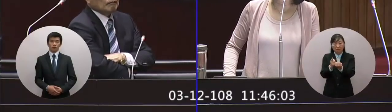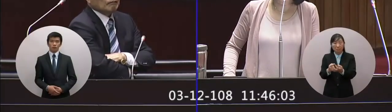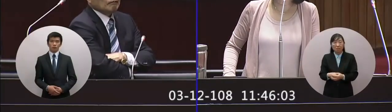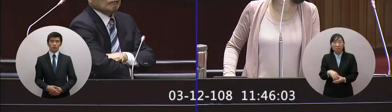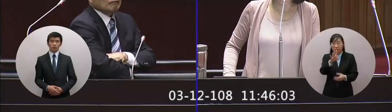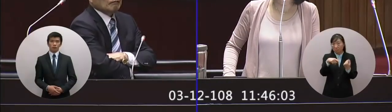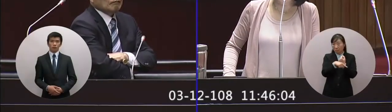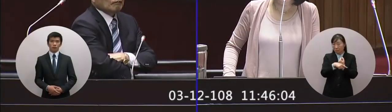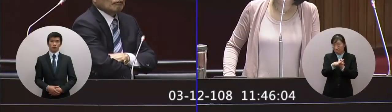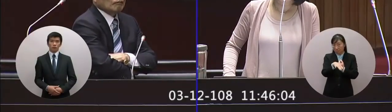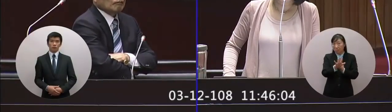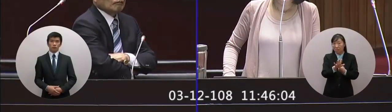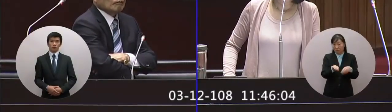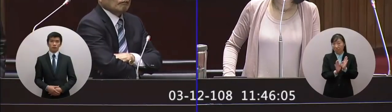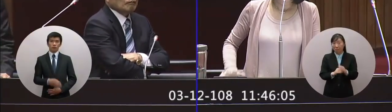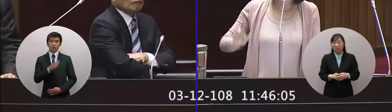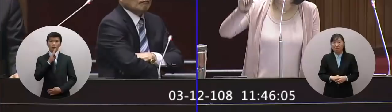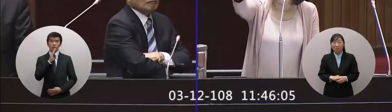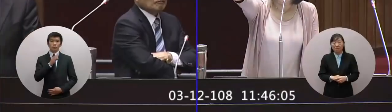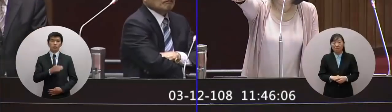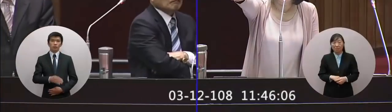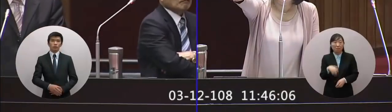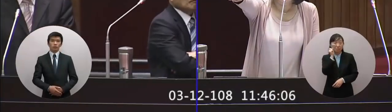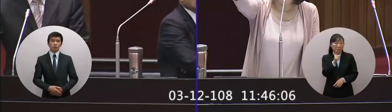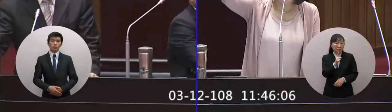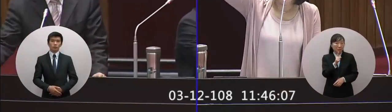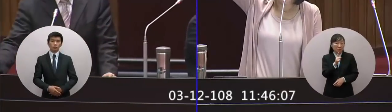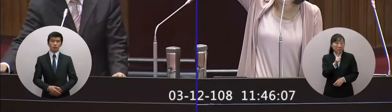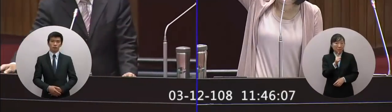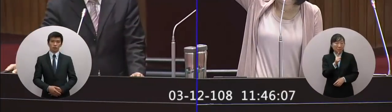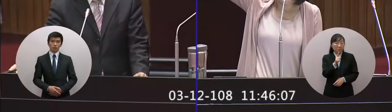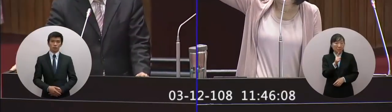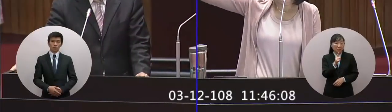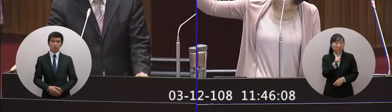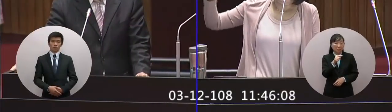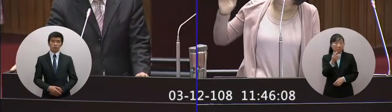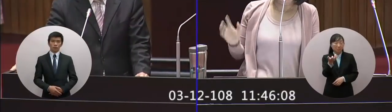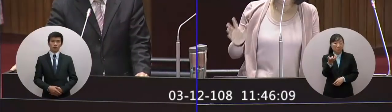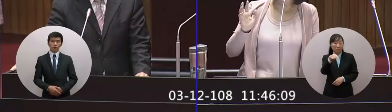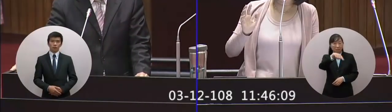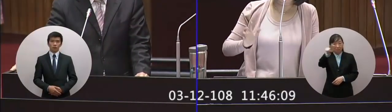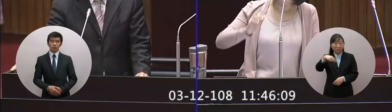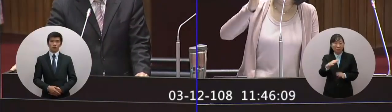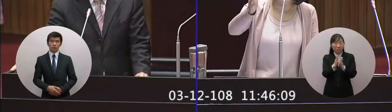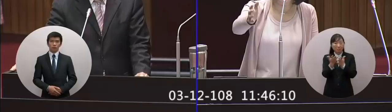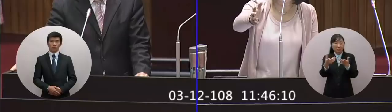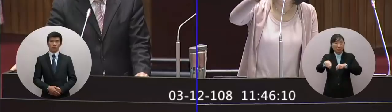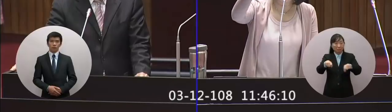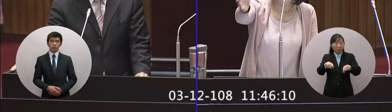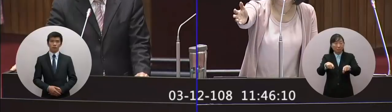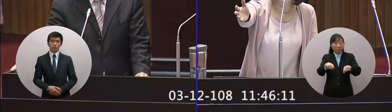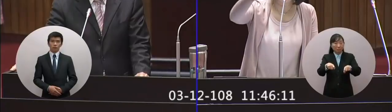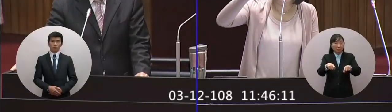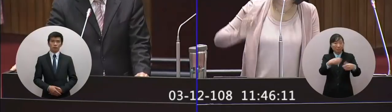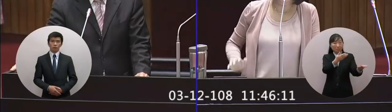行研议了嘛，对不对？ 是。 一个月把刚刚说的几个面向完整的方案提